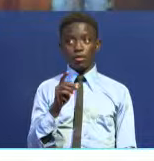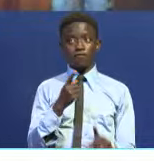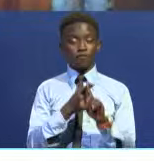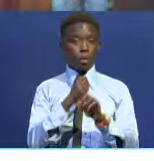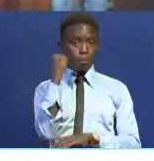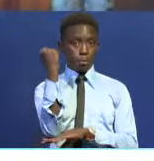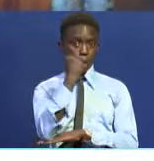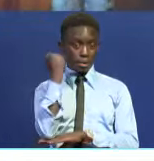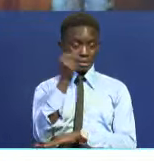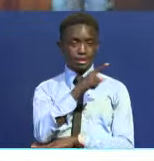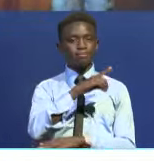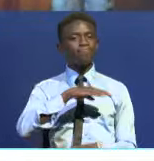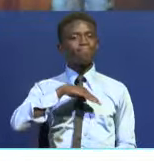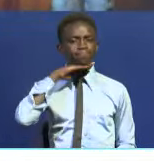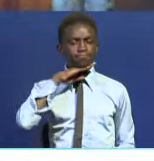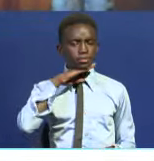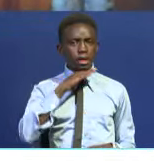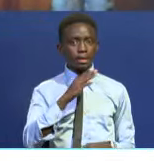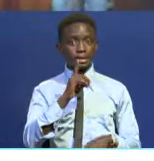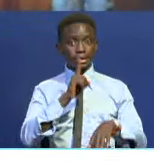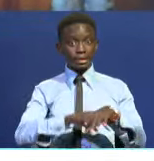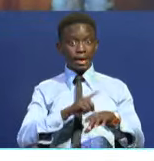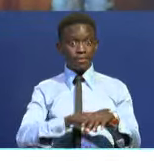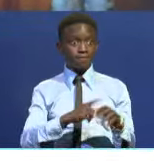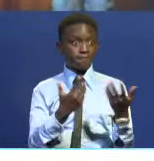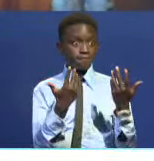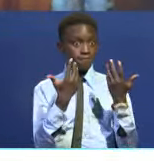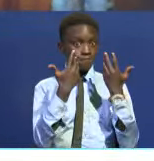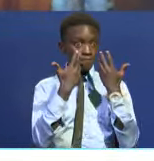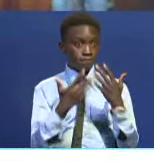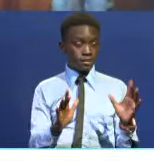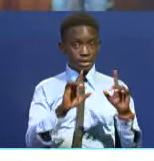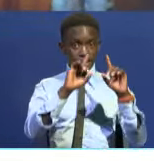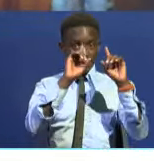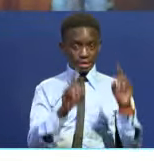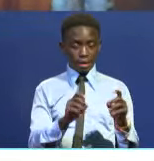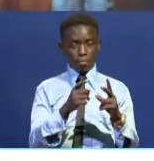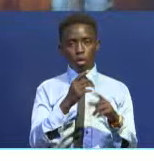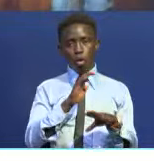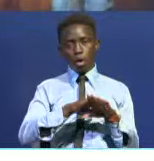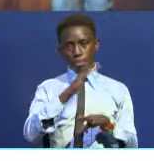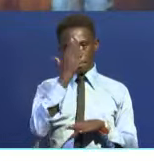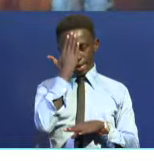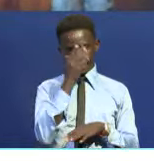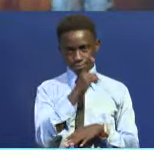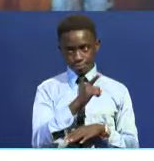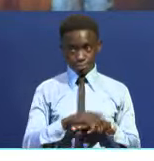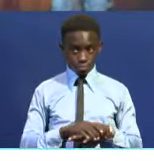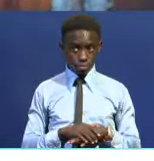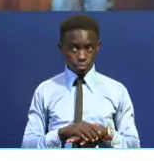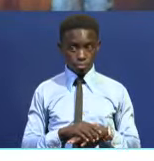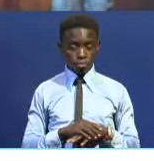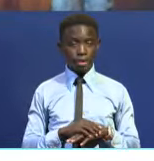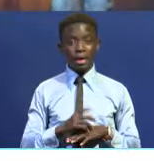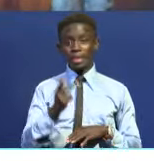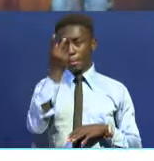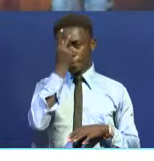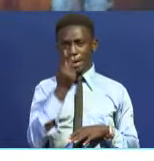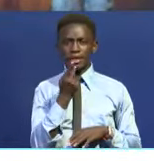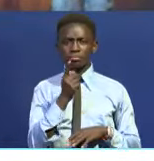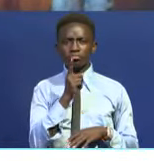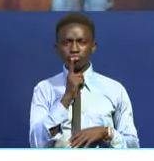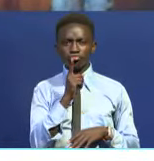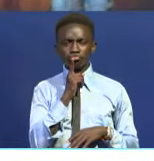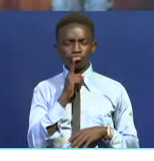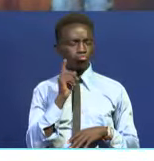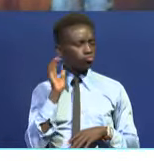Kakamega, aliaga dunia muda mfupi kabla ya kufanya mtihani wake ulioanza siku ya Jumatatu. Wazazi wake wanasema kuwa walipokea habari